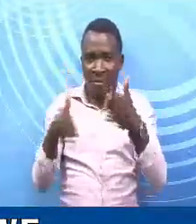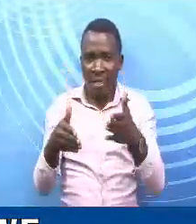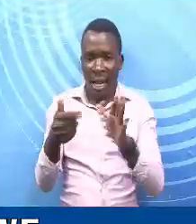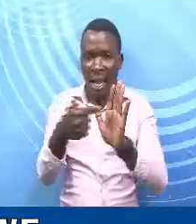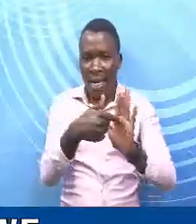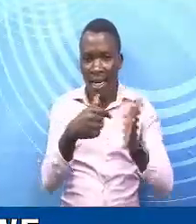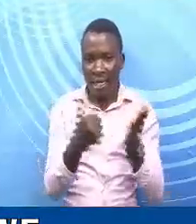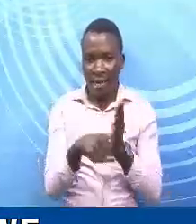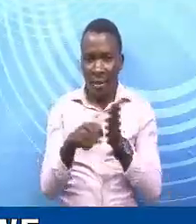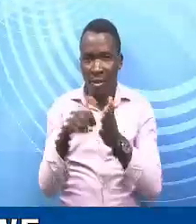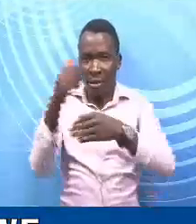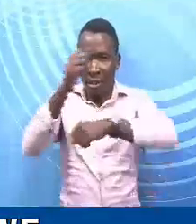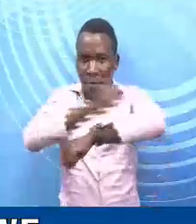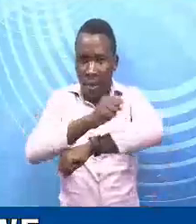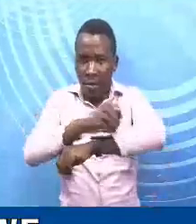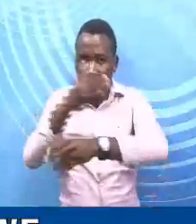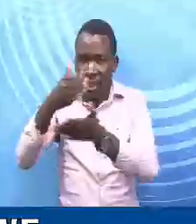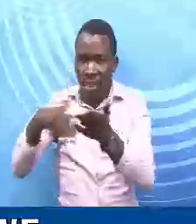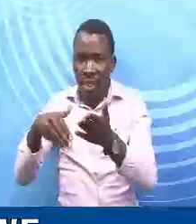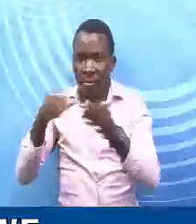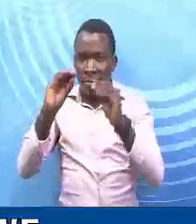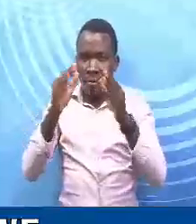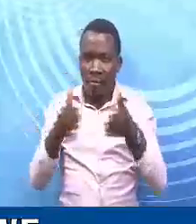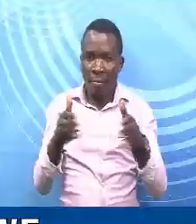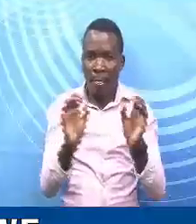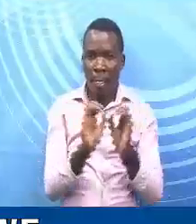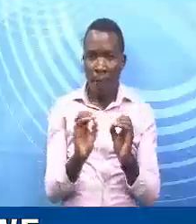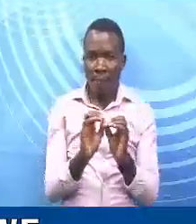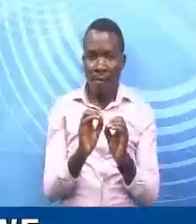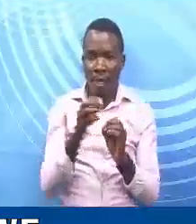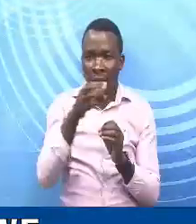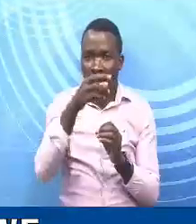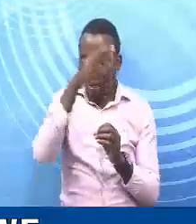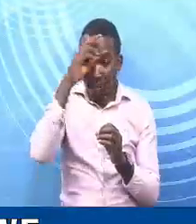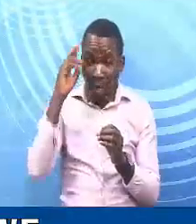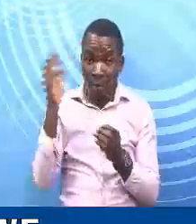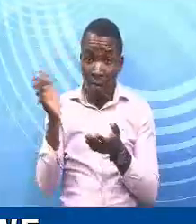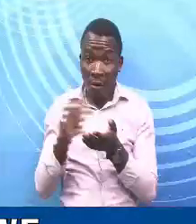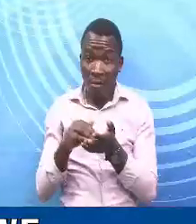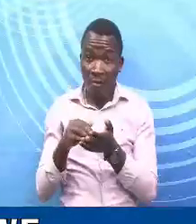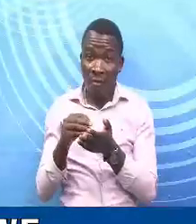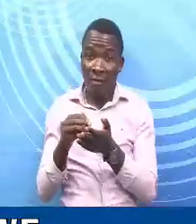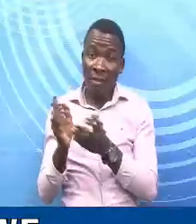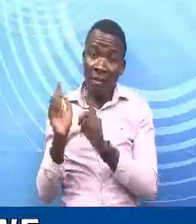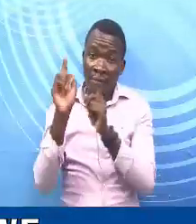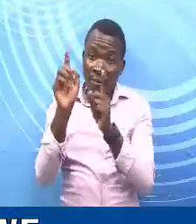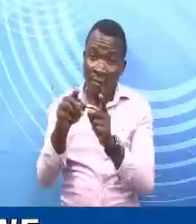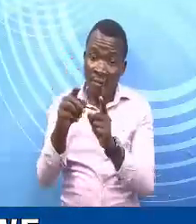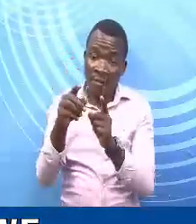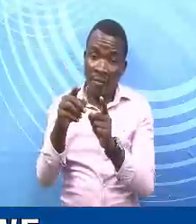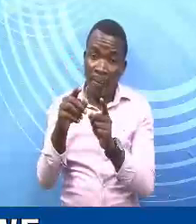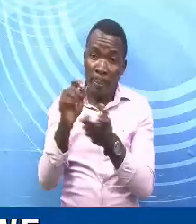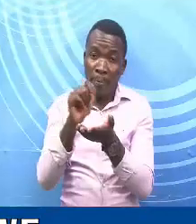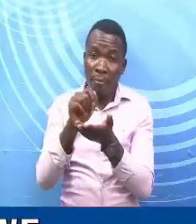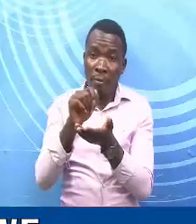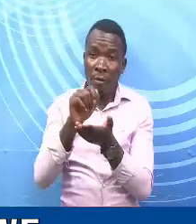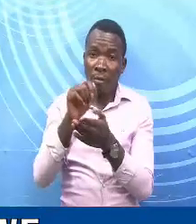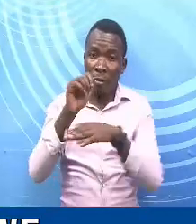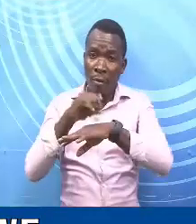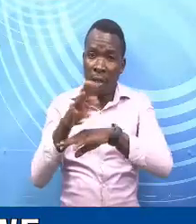n'ikibazo cy'ibigo bimwe wasangaga bidafite abarimu, ibyatumye basubiza abana mu rugo kugeza igihe bazabahamagarira bahawe abarimu, nk'uko bamwe